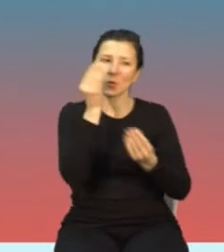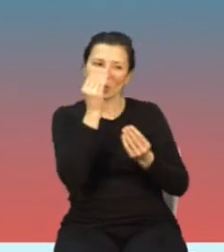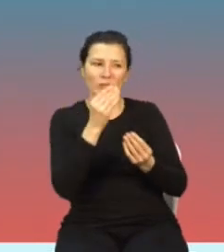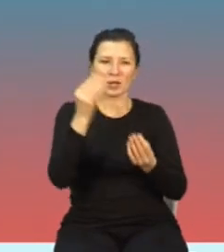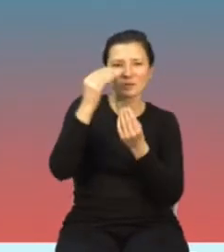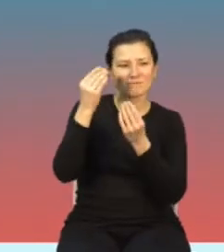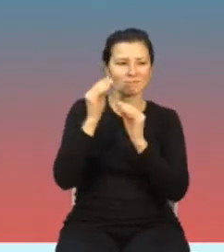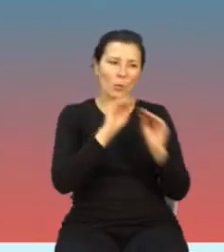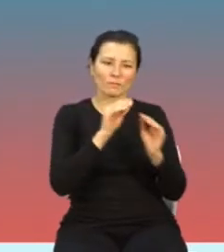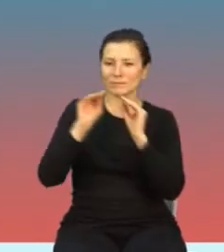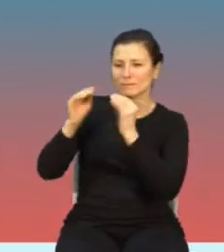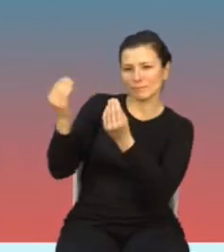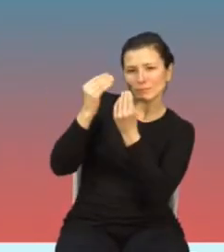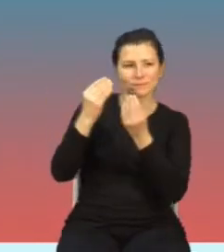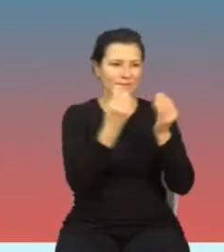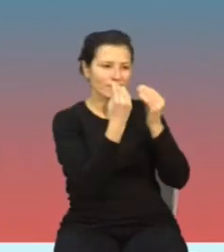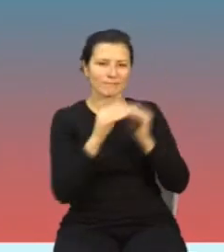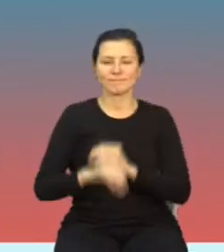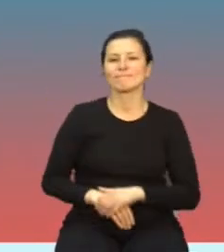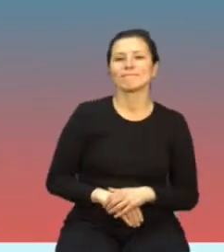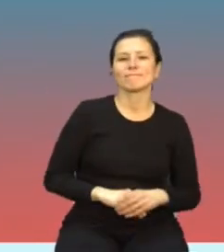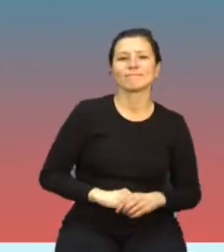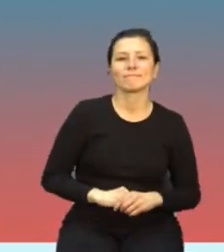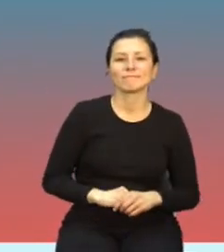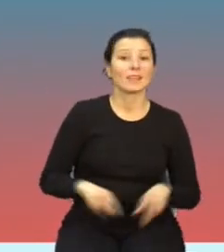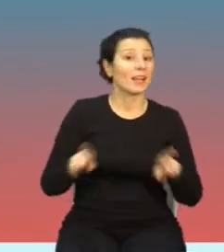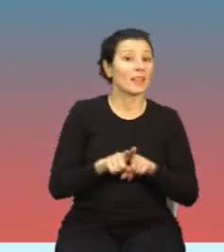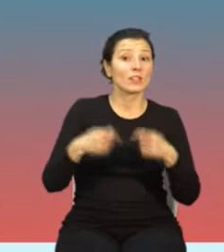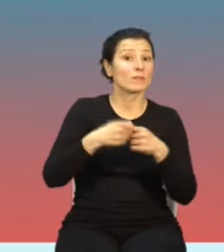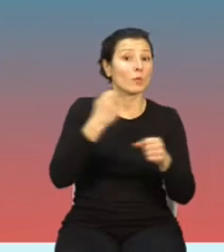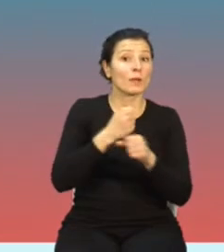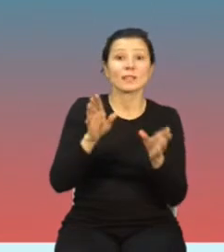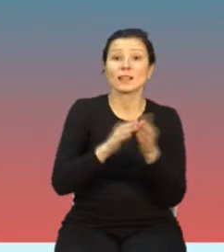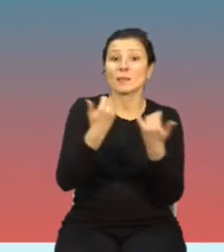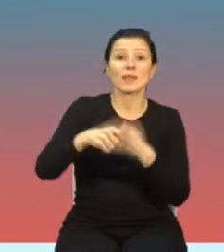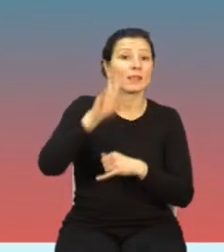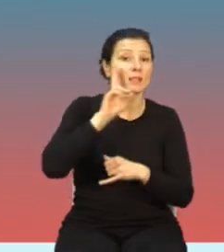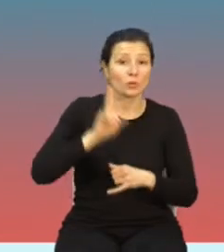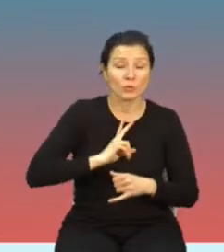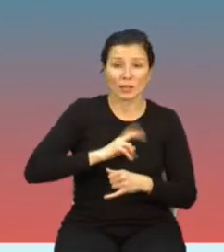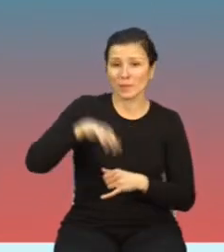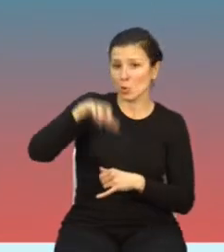Tak więc my współpracujemy też z innymi instytucjami w zakresie PEM,